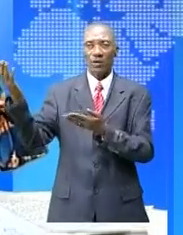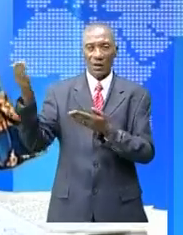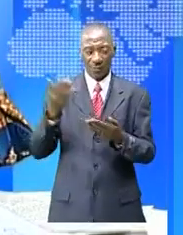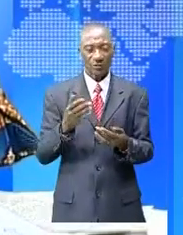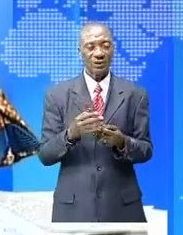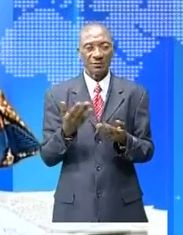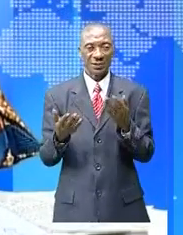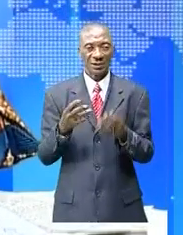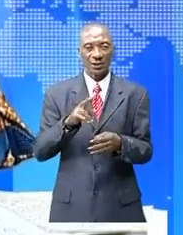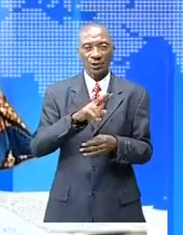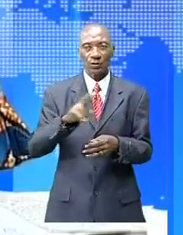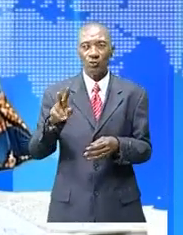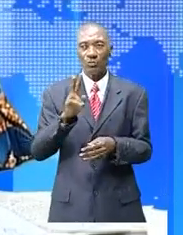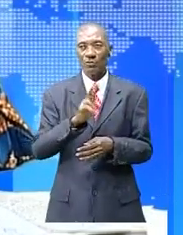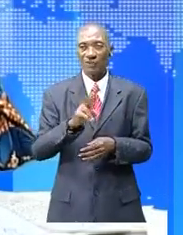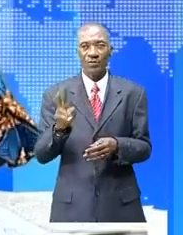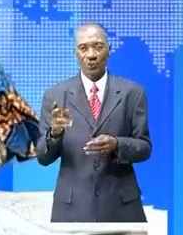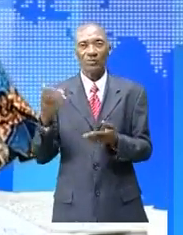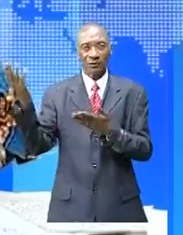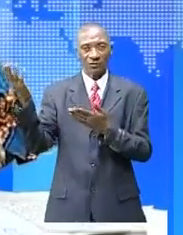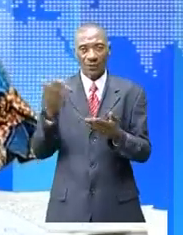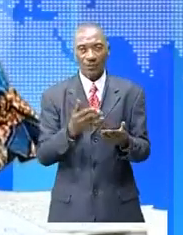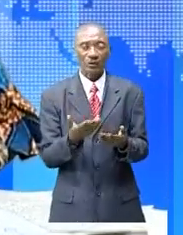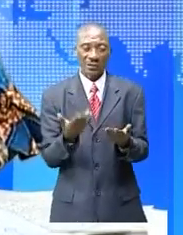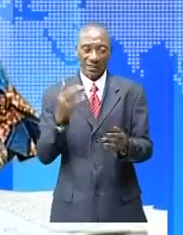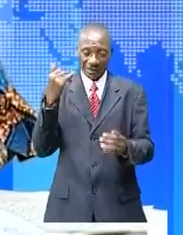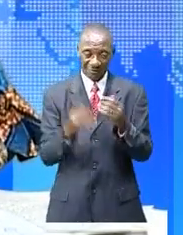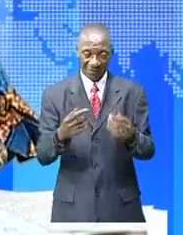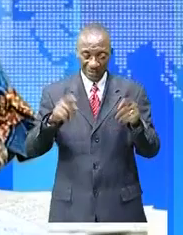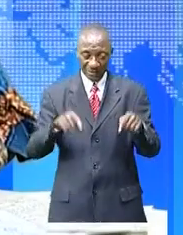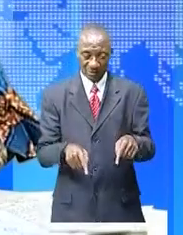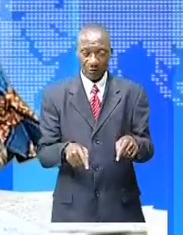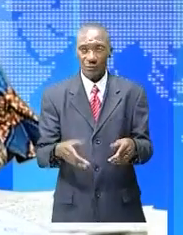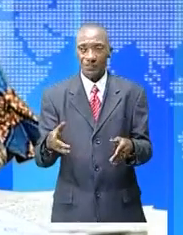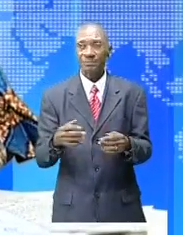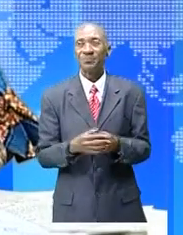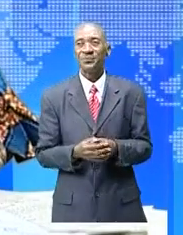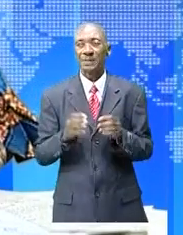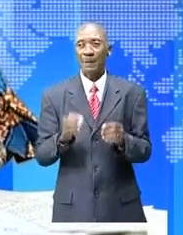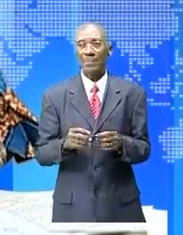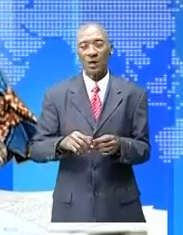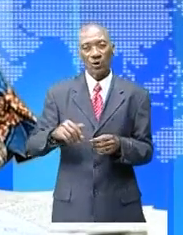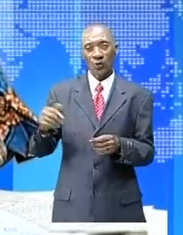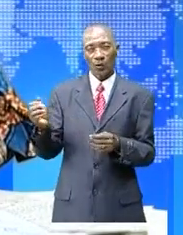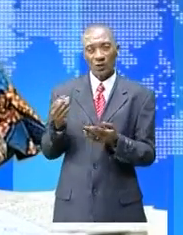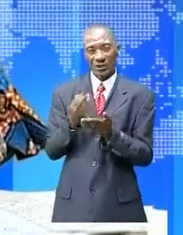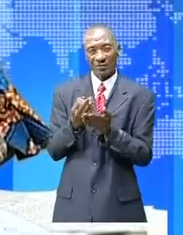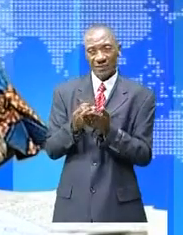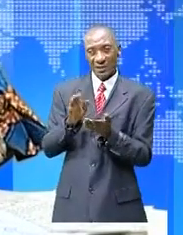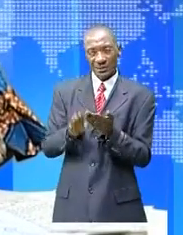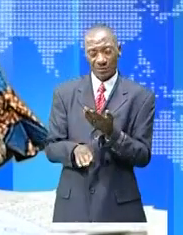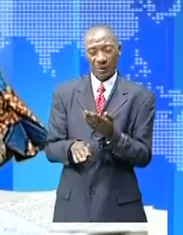possibilité de livraison anticipée à la fin de cette année. Quant au reste du financement, le gouvernement accompagne